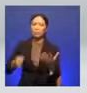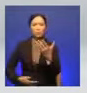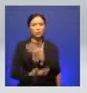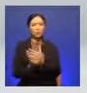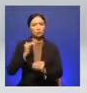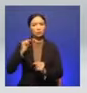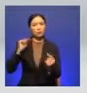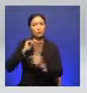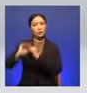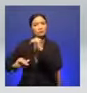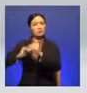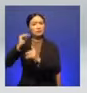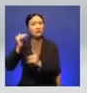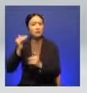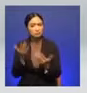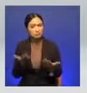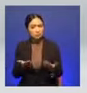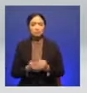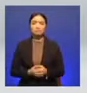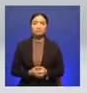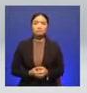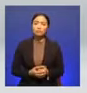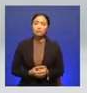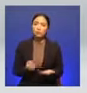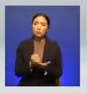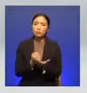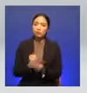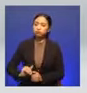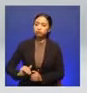ของเรียกว่ากระตุ้นพัฒนา